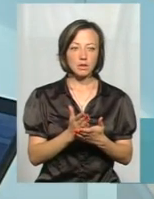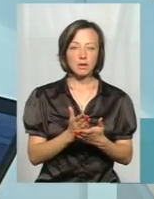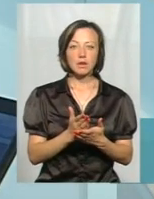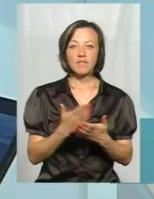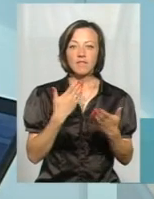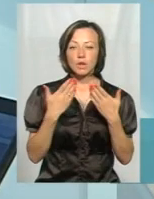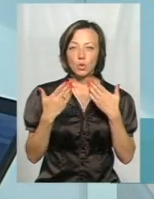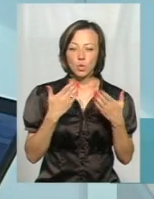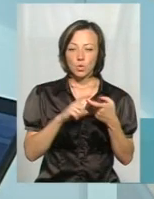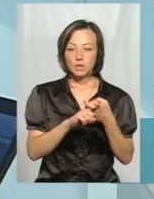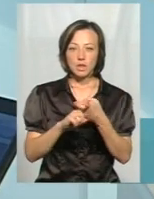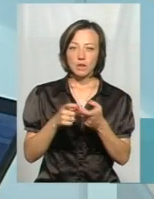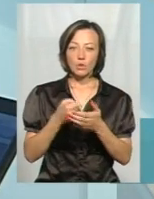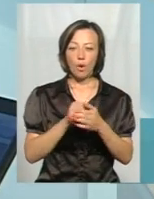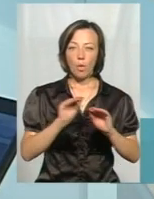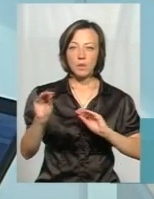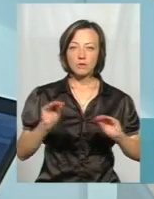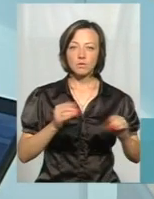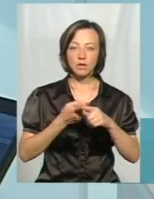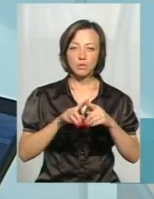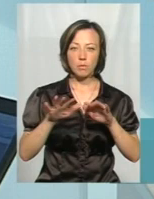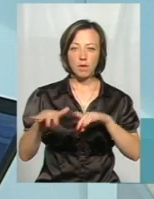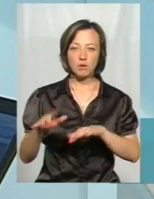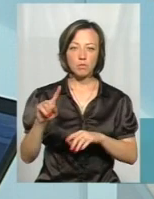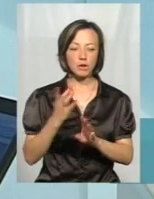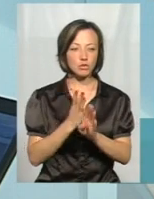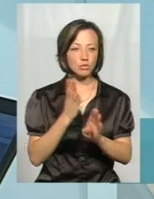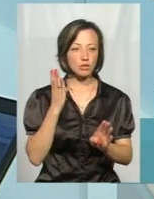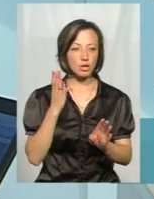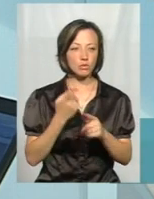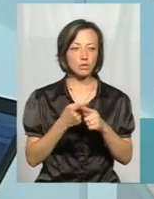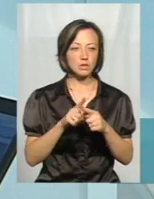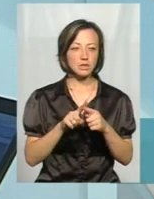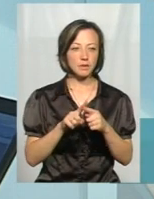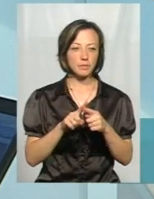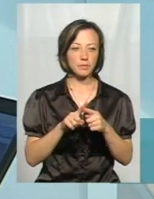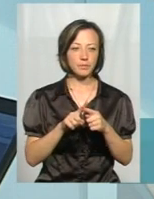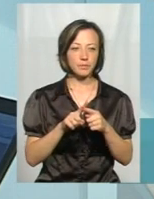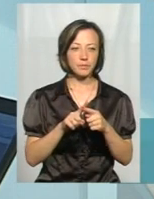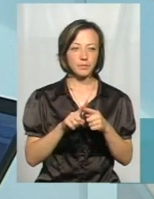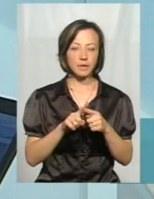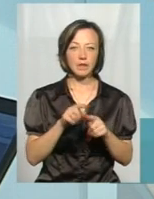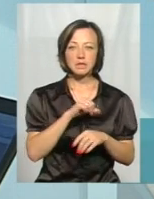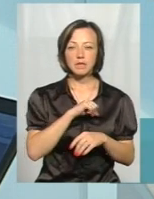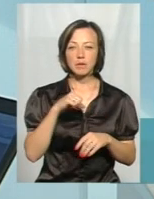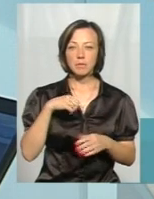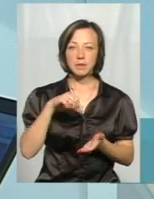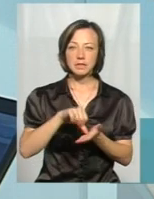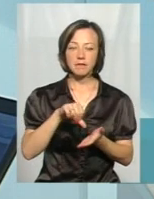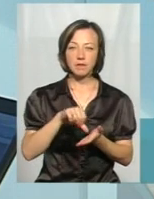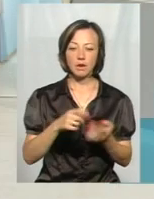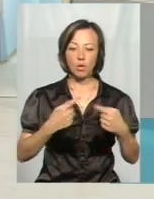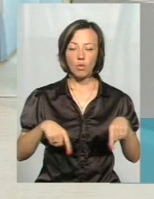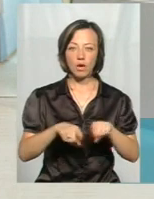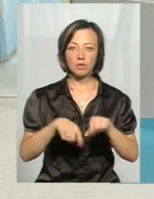пряме відношення саме до облаштування цього пляжу. Ну, в першу чергу, це, напевно, самі представник або представник